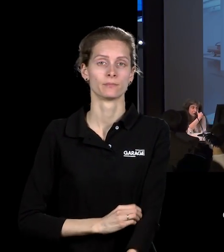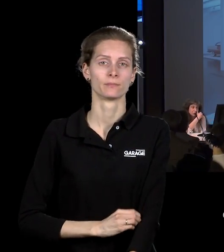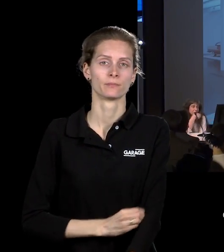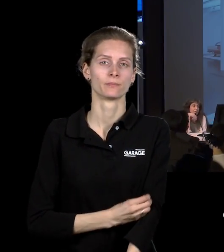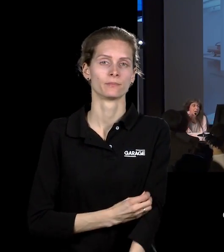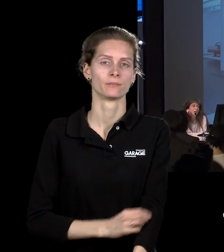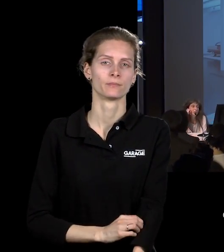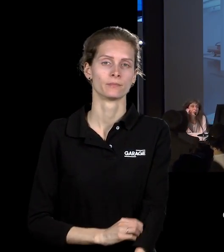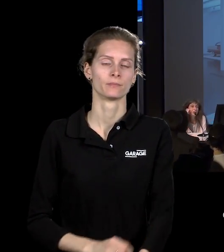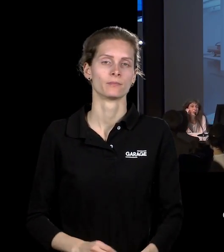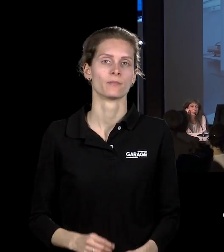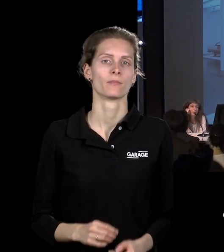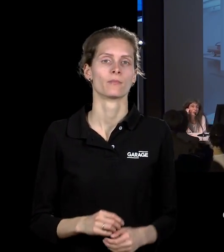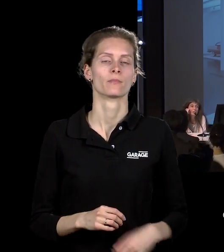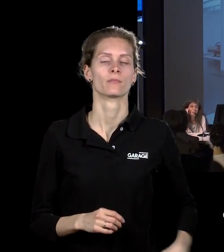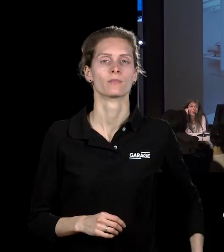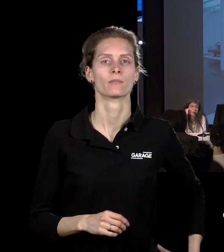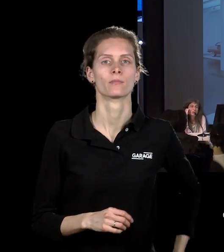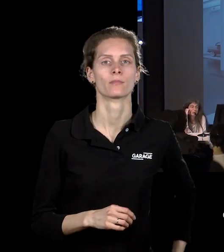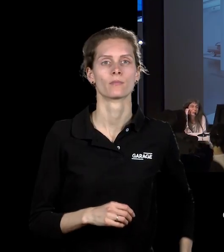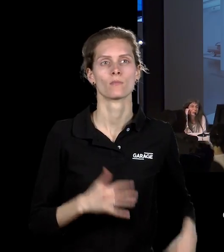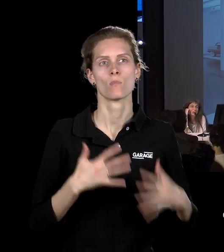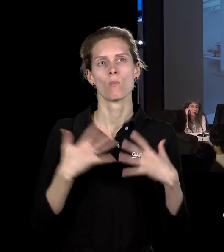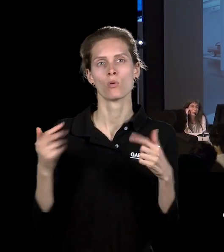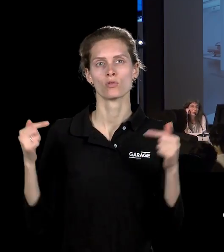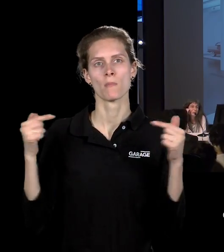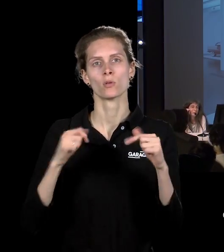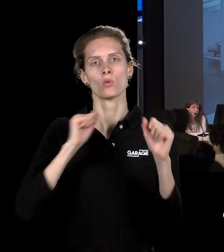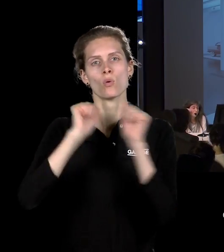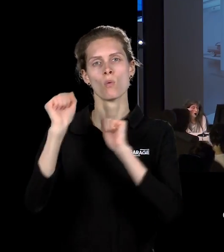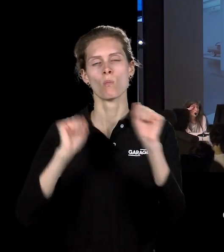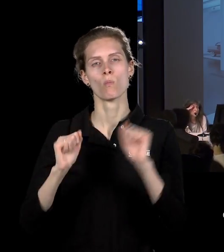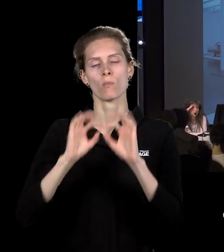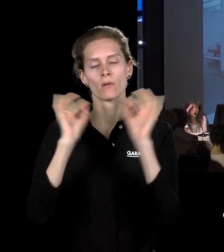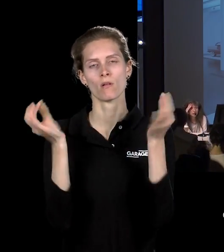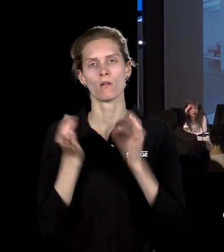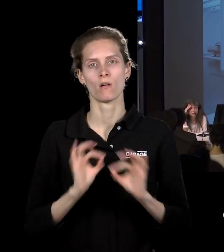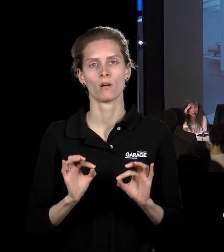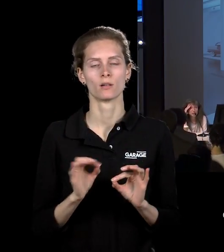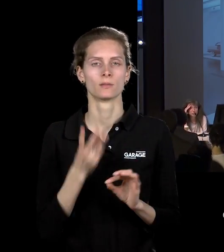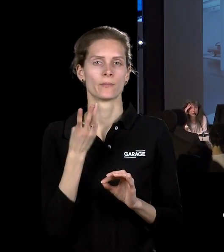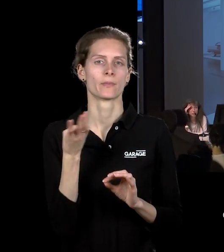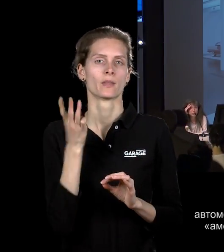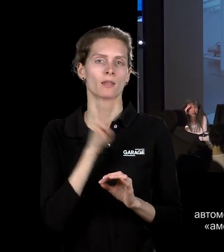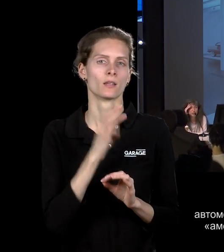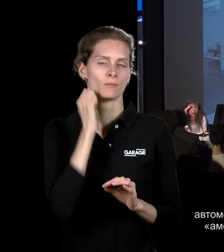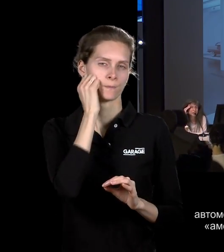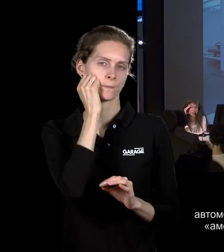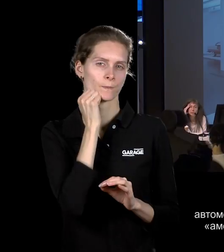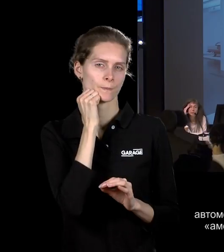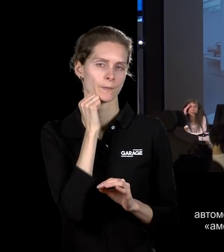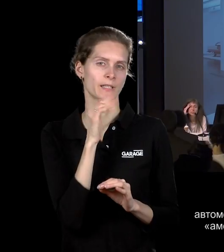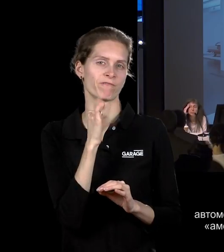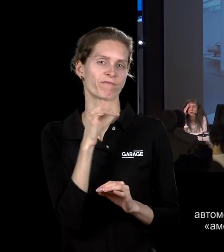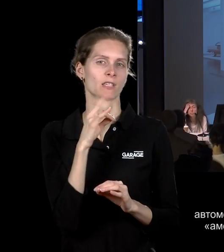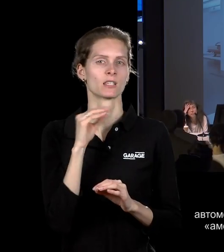геометрические фигуры, а другая это такая как бы попартная работа с тремя с винтажными автомобилями, такой